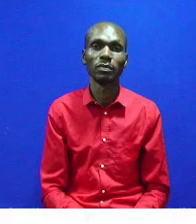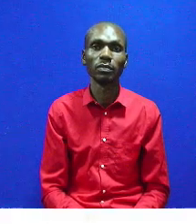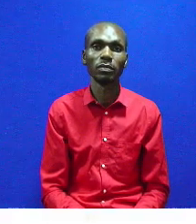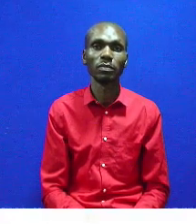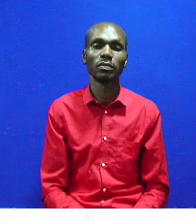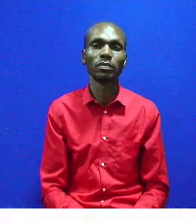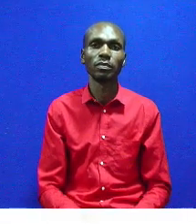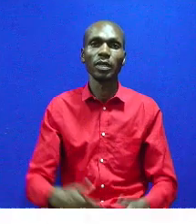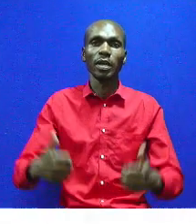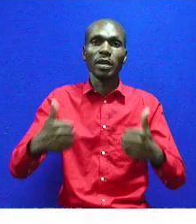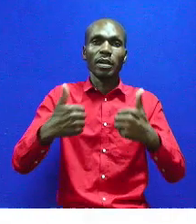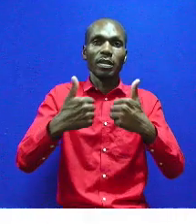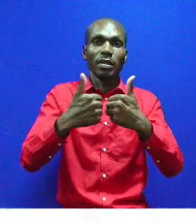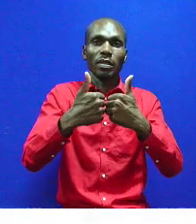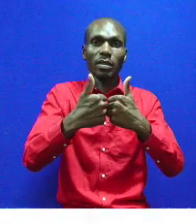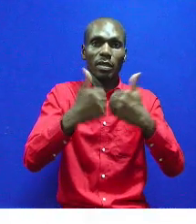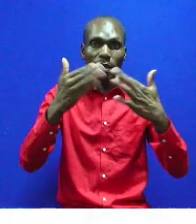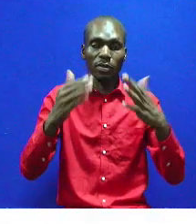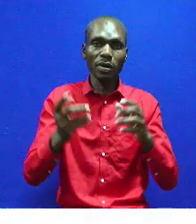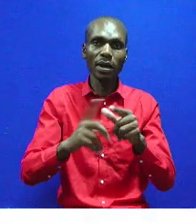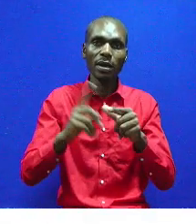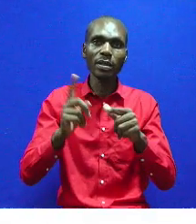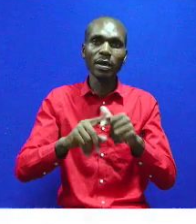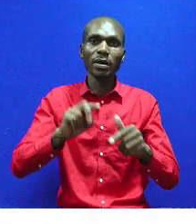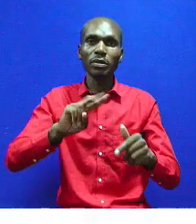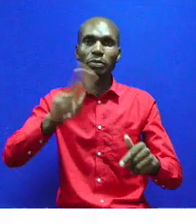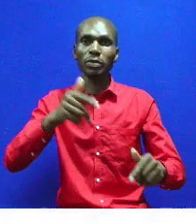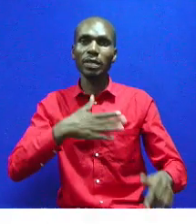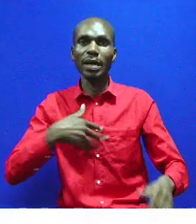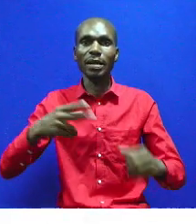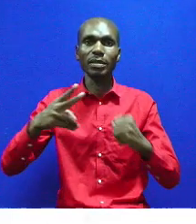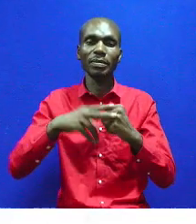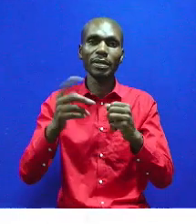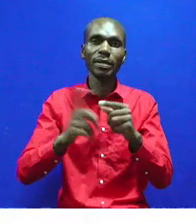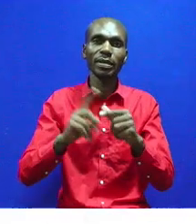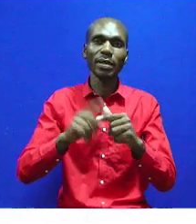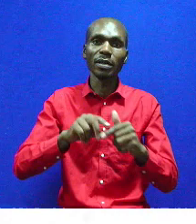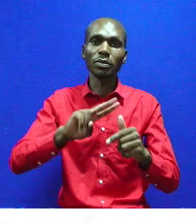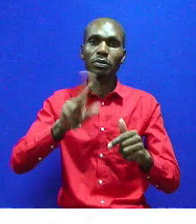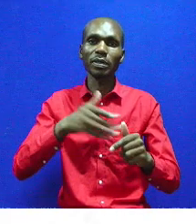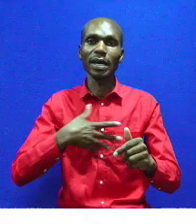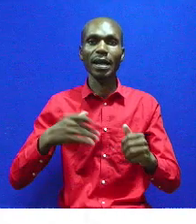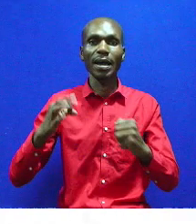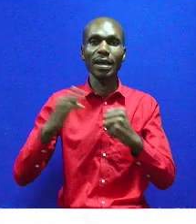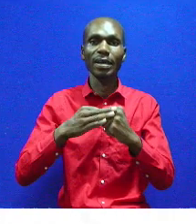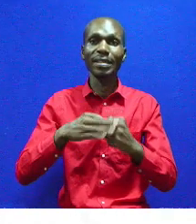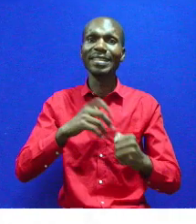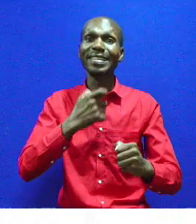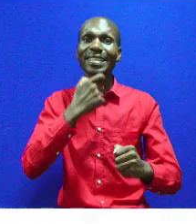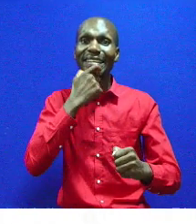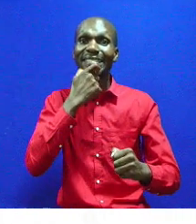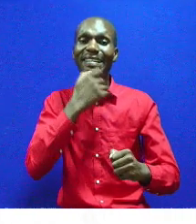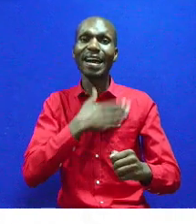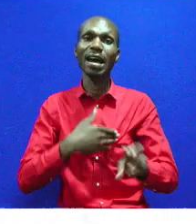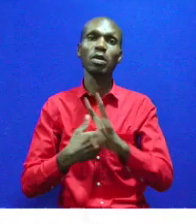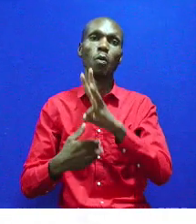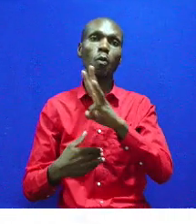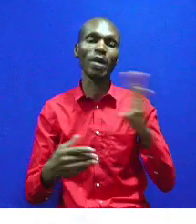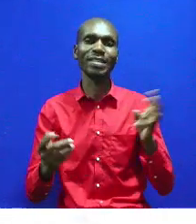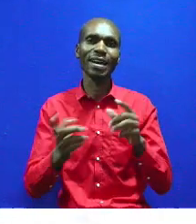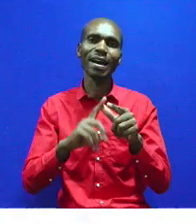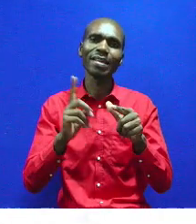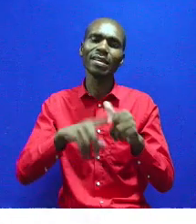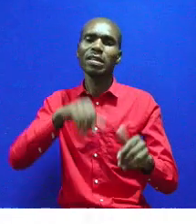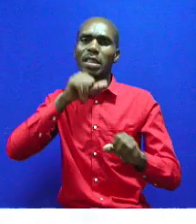Abata miwe chisegi iwe mwaka wechiri wivere na isano na ivere amuno mwaka wechiri wivere na isano na isato kuruwa soro kongorua Nyanza na Western. Nigoba